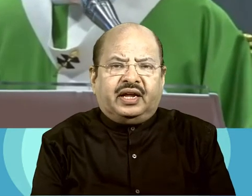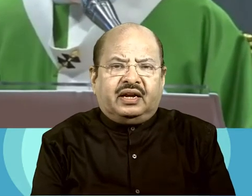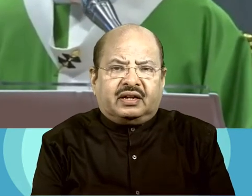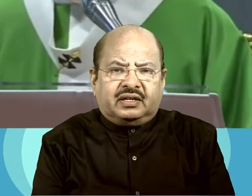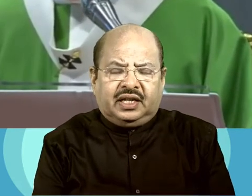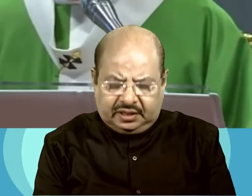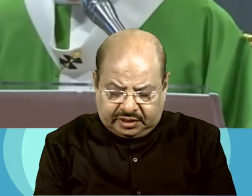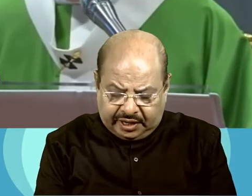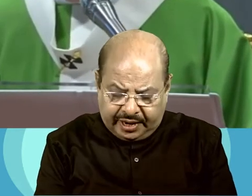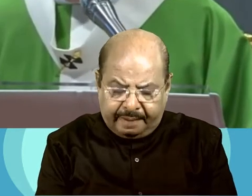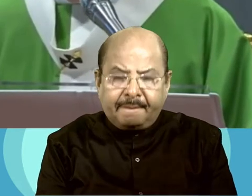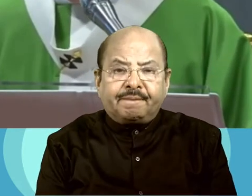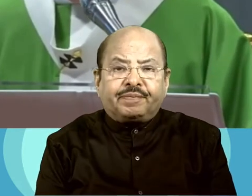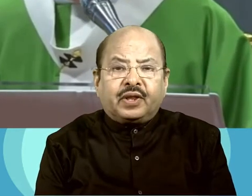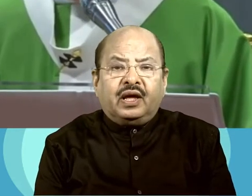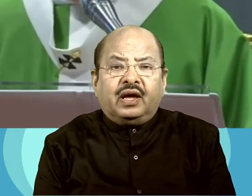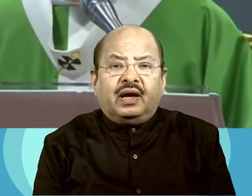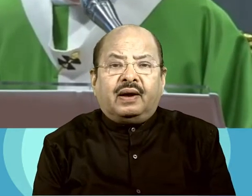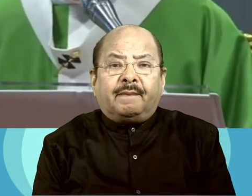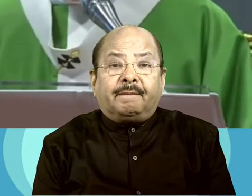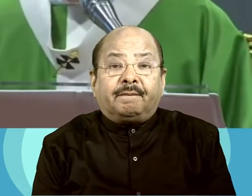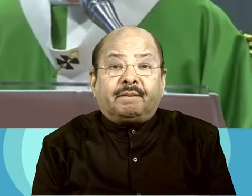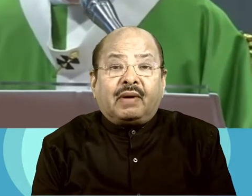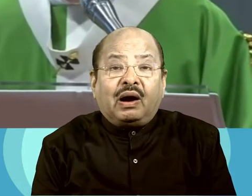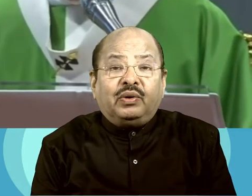ശ്രദ്ധാശാഥില്യത്തിൻ്റെയും ഇടയിൽ ഹൃദയത്തിലെ